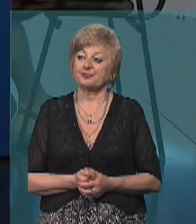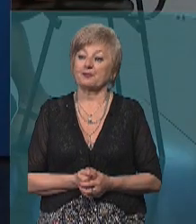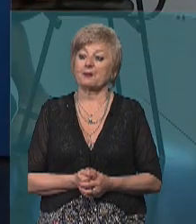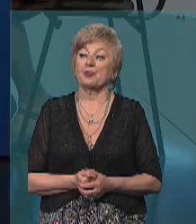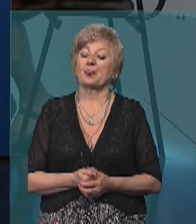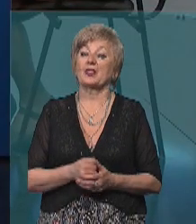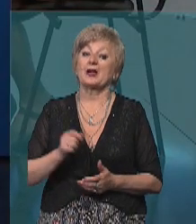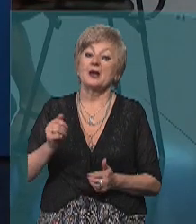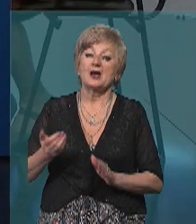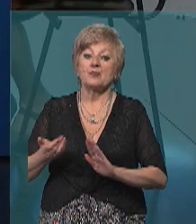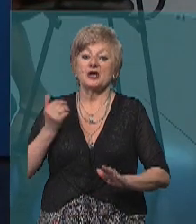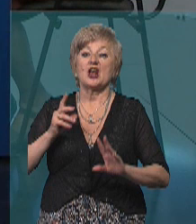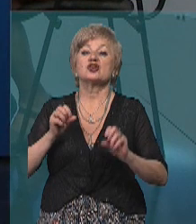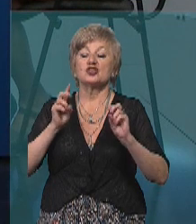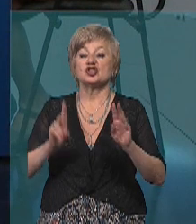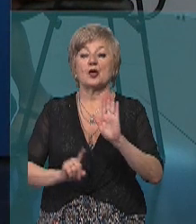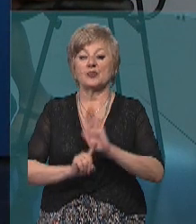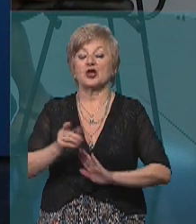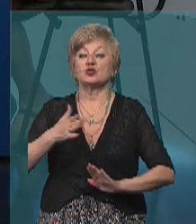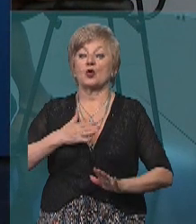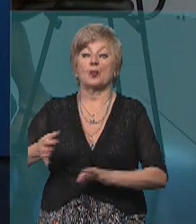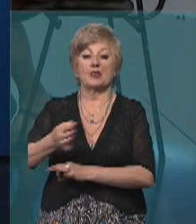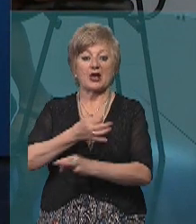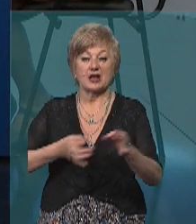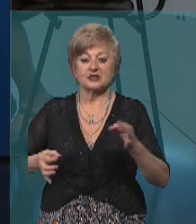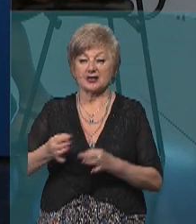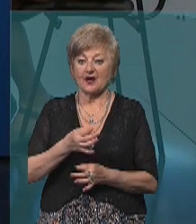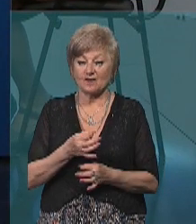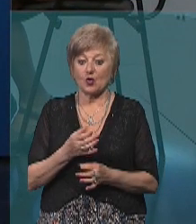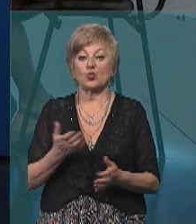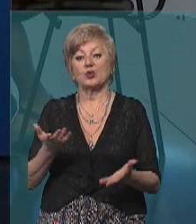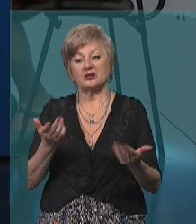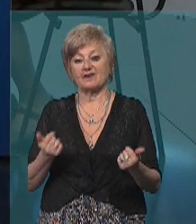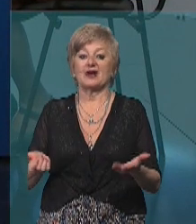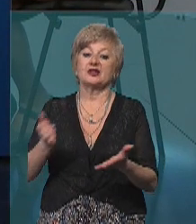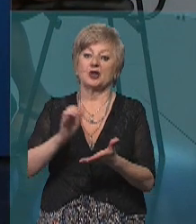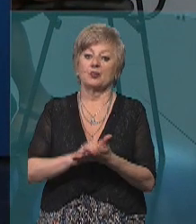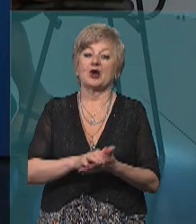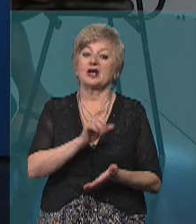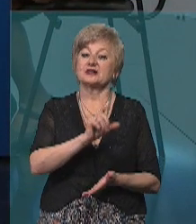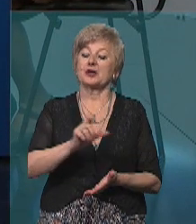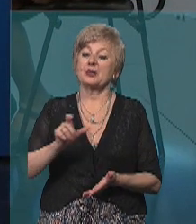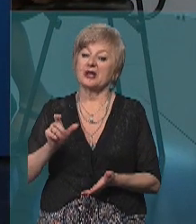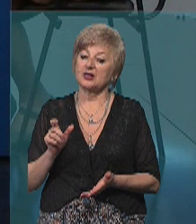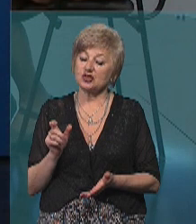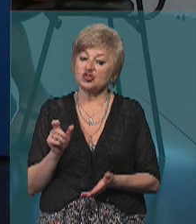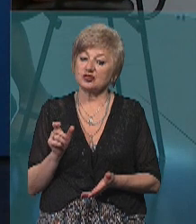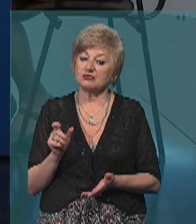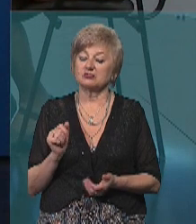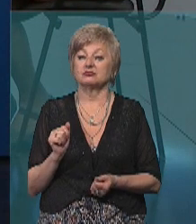І перш ніж ми почнемо нашу розмову, давайте ознайомимо наших телеглядачів